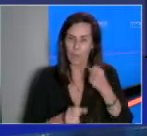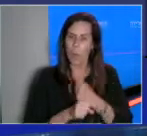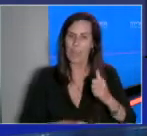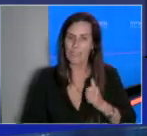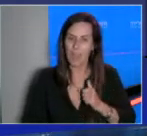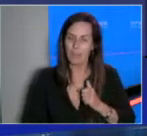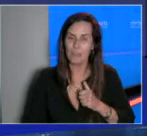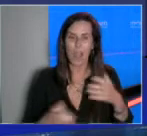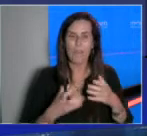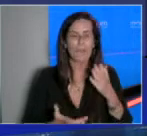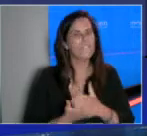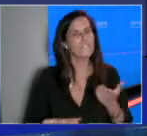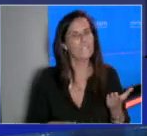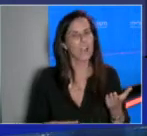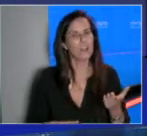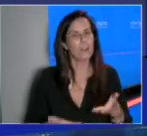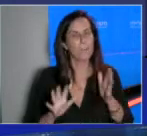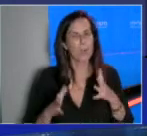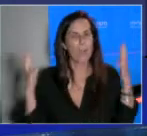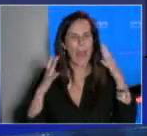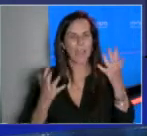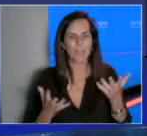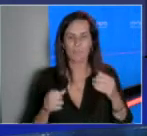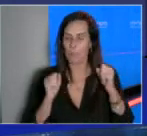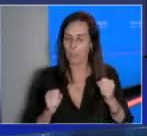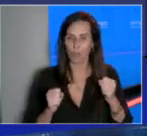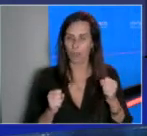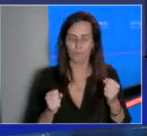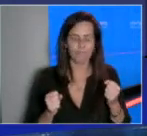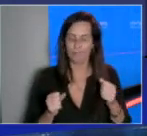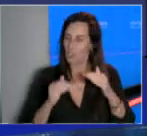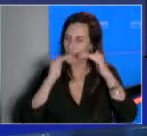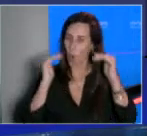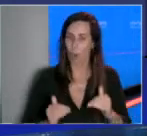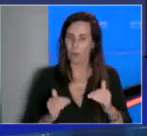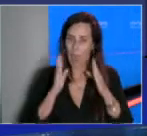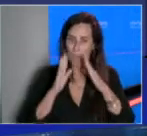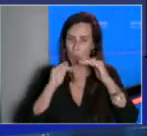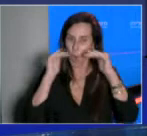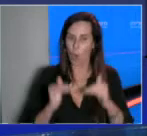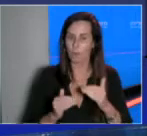צבאית, העם כבר כאילו מאוד בפאניקה והביטחון שלו במערכת יורד? שמע, בוא נגיד ככה, נושא